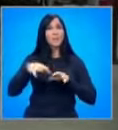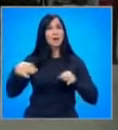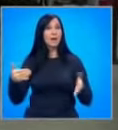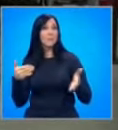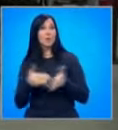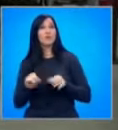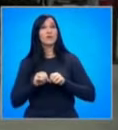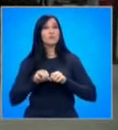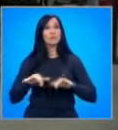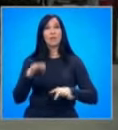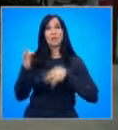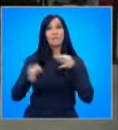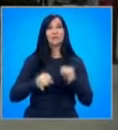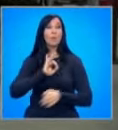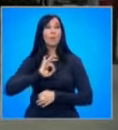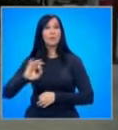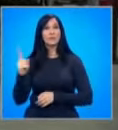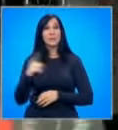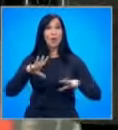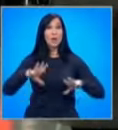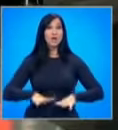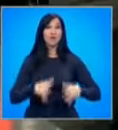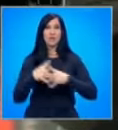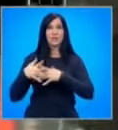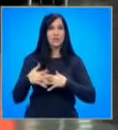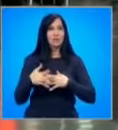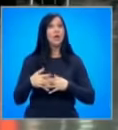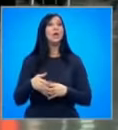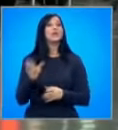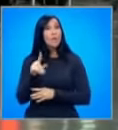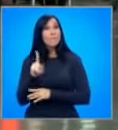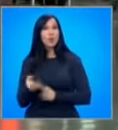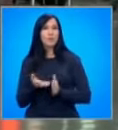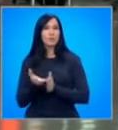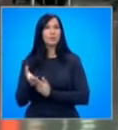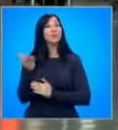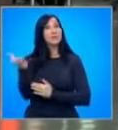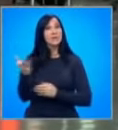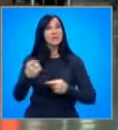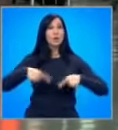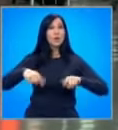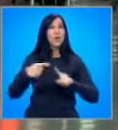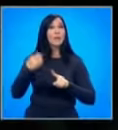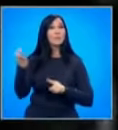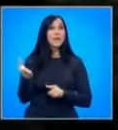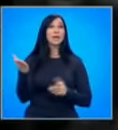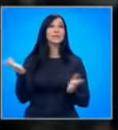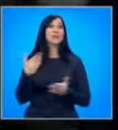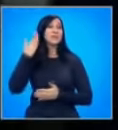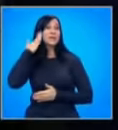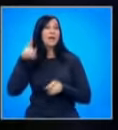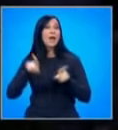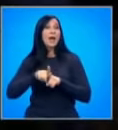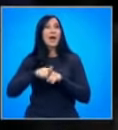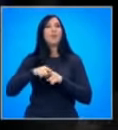срещу разпространението на вируса. От понеделник само граждани на Съединените щати ще могат да пътуват от тези райони. Към тях спадат страни